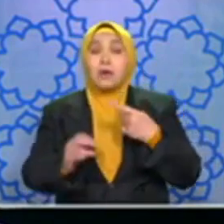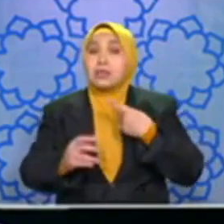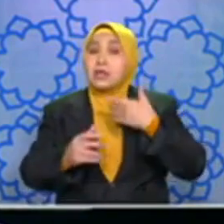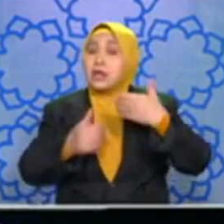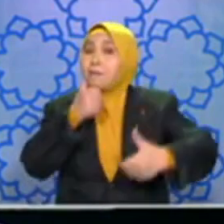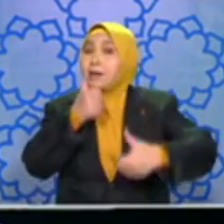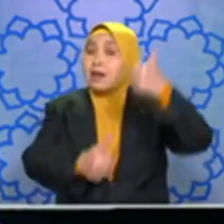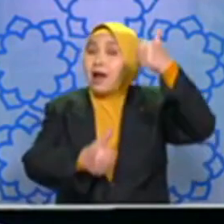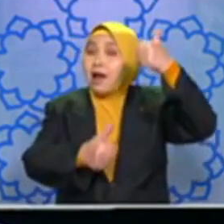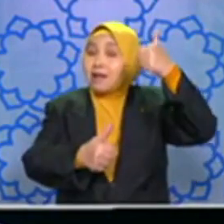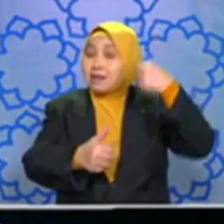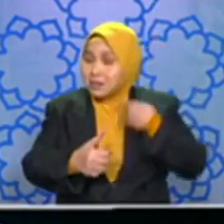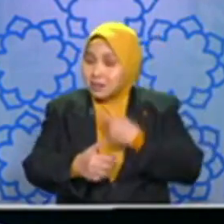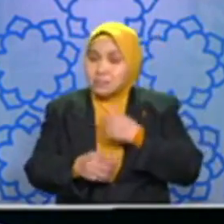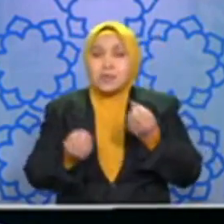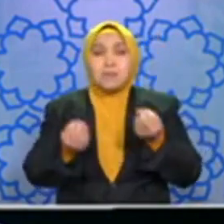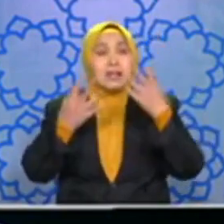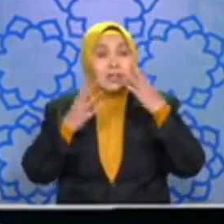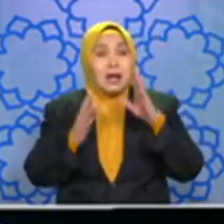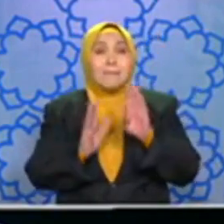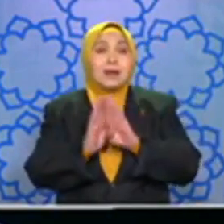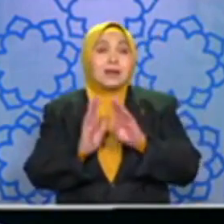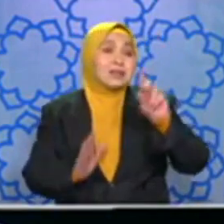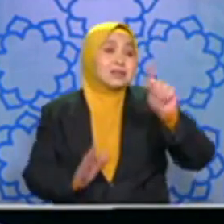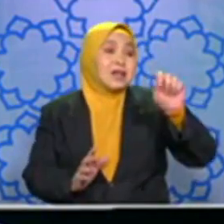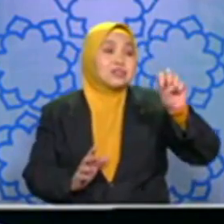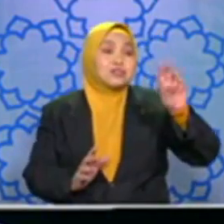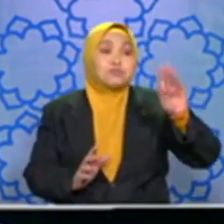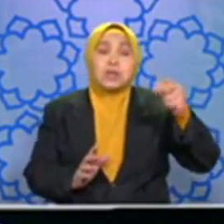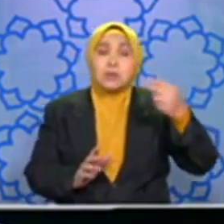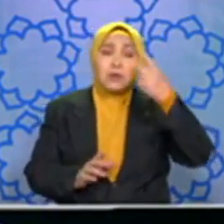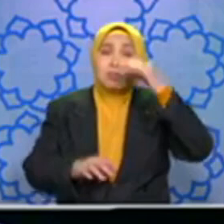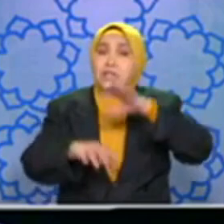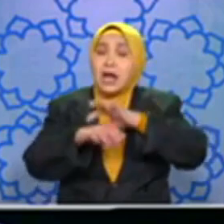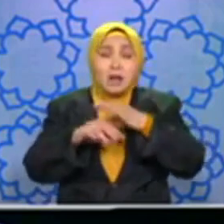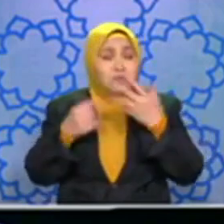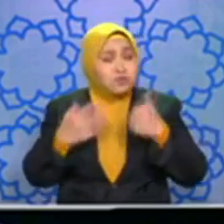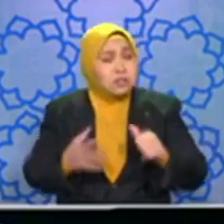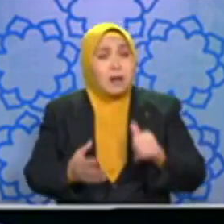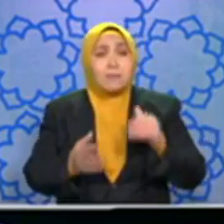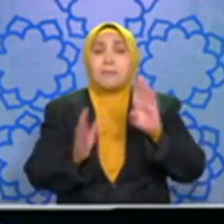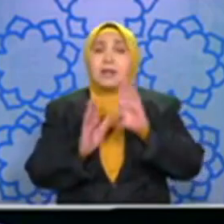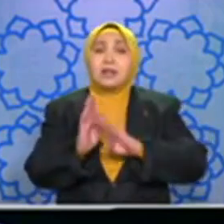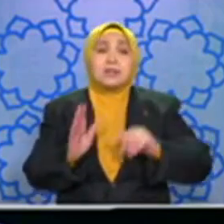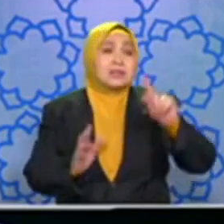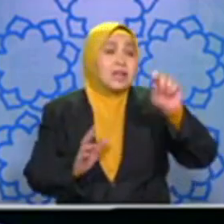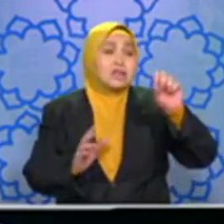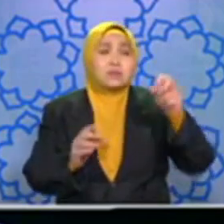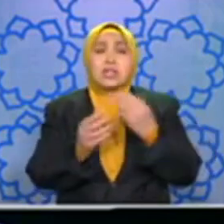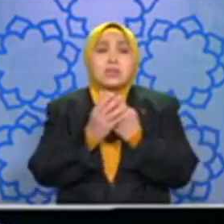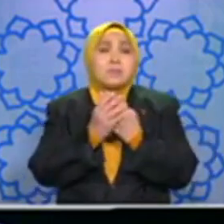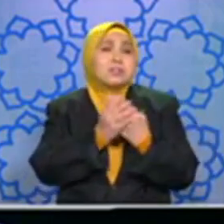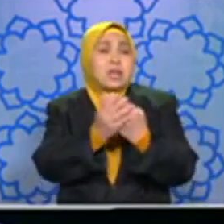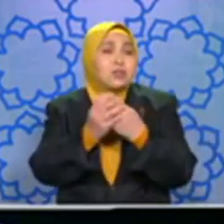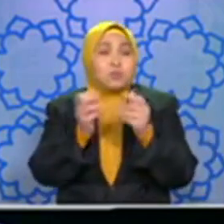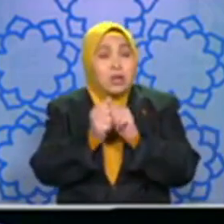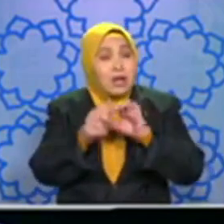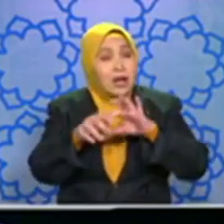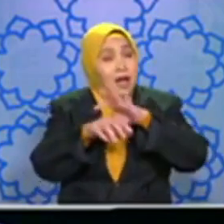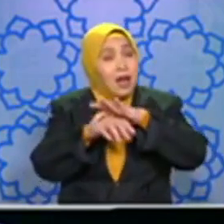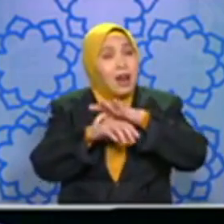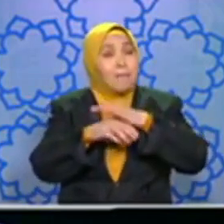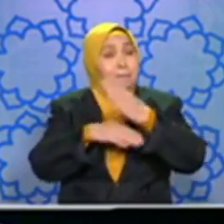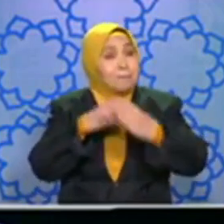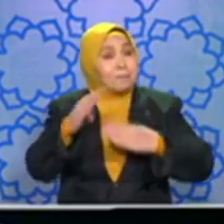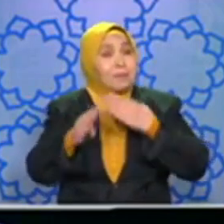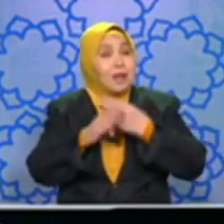kita kena banyak bertasbih, pasal alam semua sudah bertasbih. Jadi kita ni satu geng dengan alam. Jadi alam akan sokong